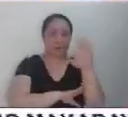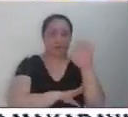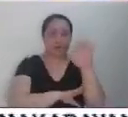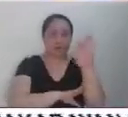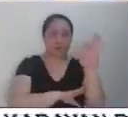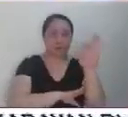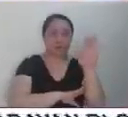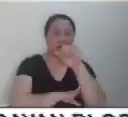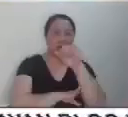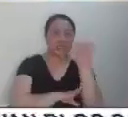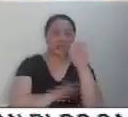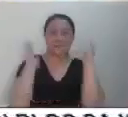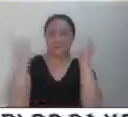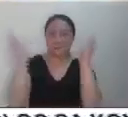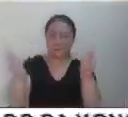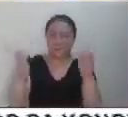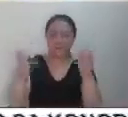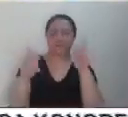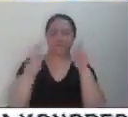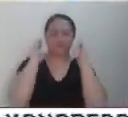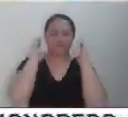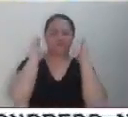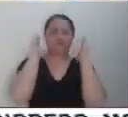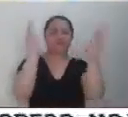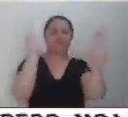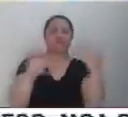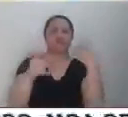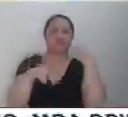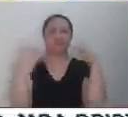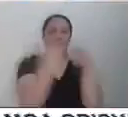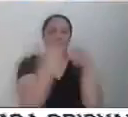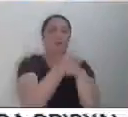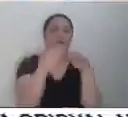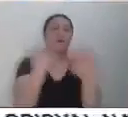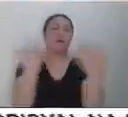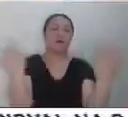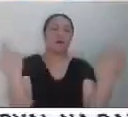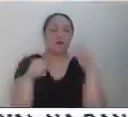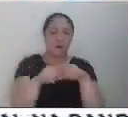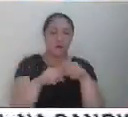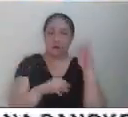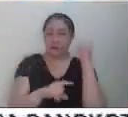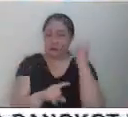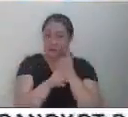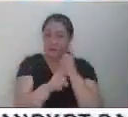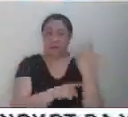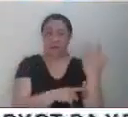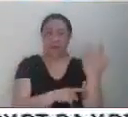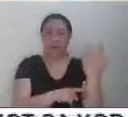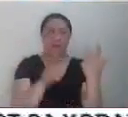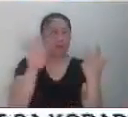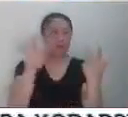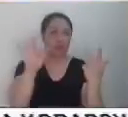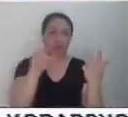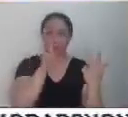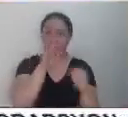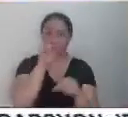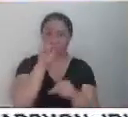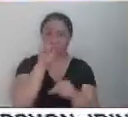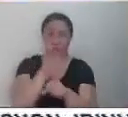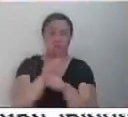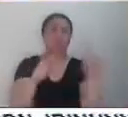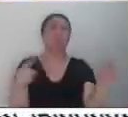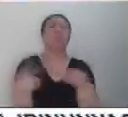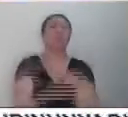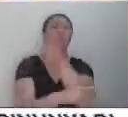Sa ngayon po, ang first phase ko ng programa, magkanya-kanyang cashless muna tayo kasi ito po yung pinaka